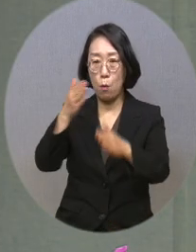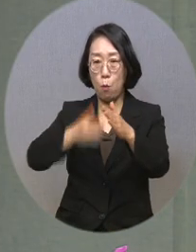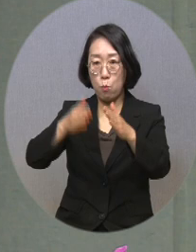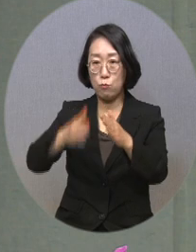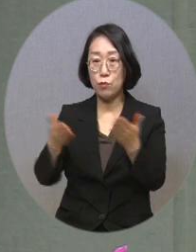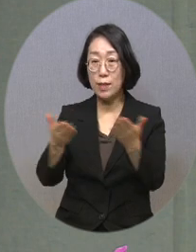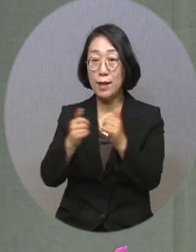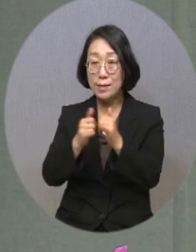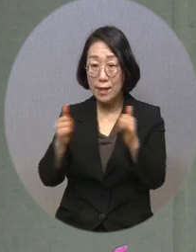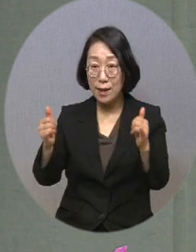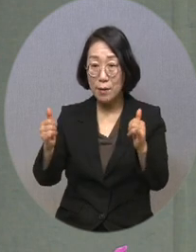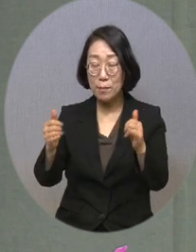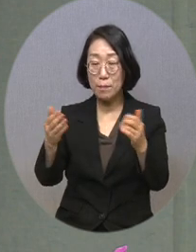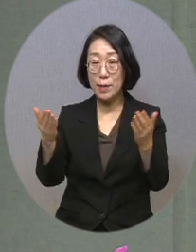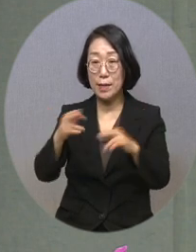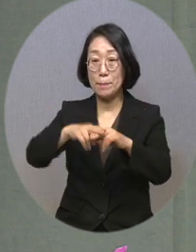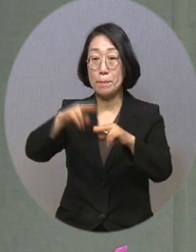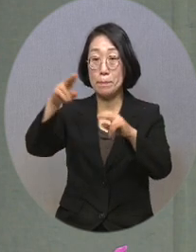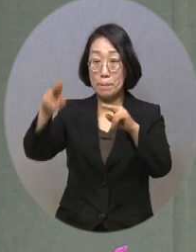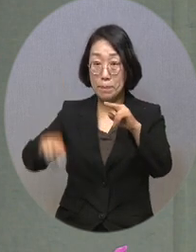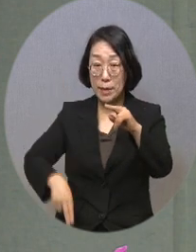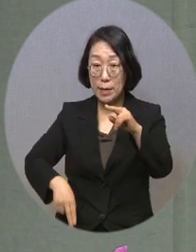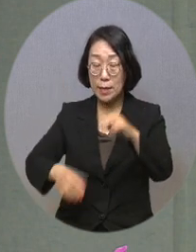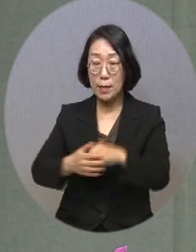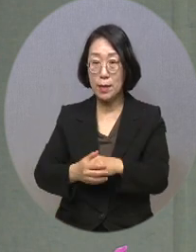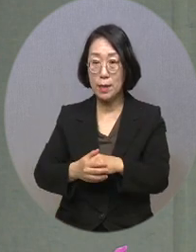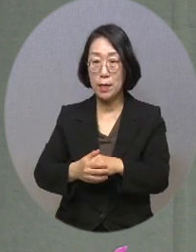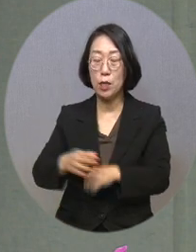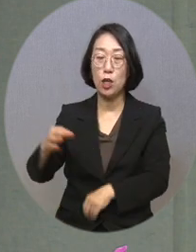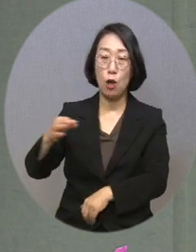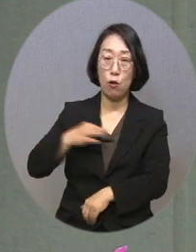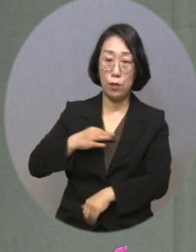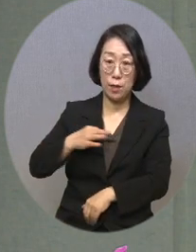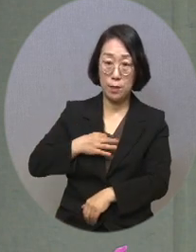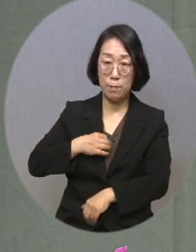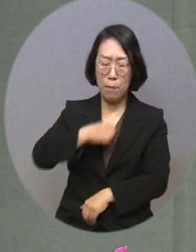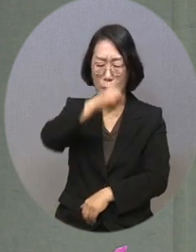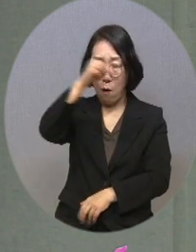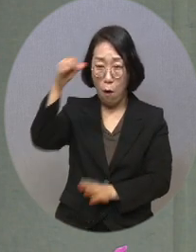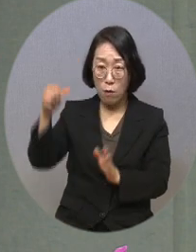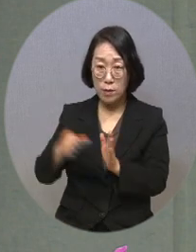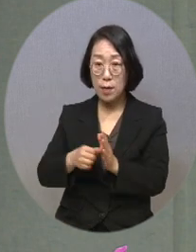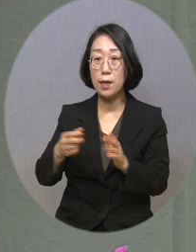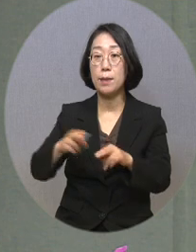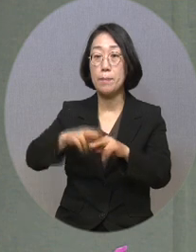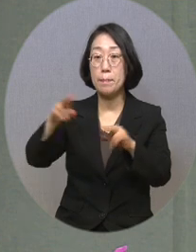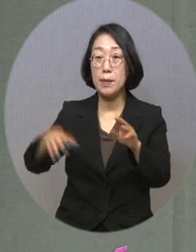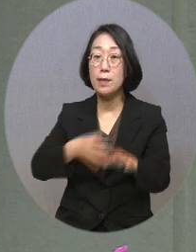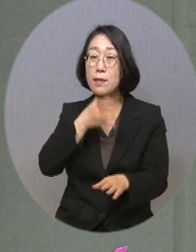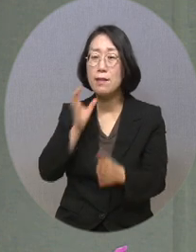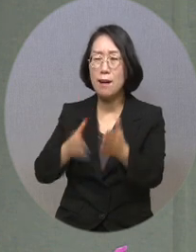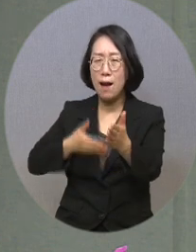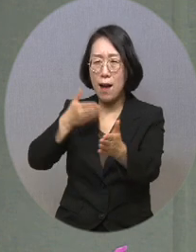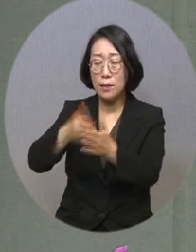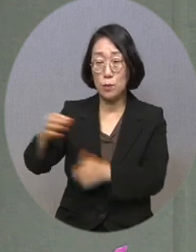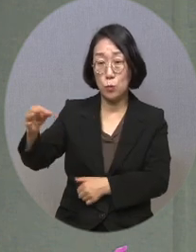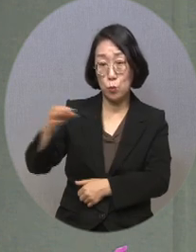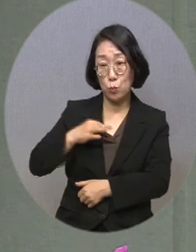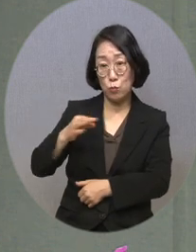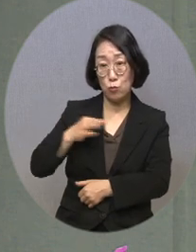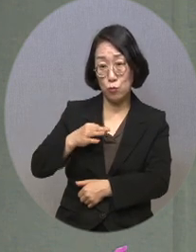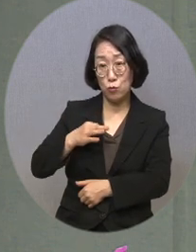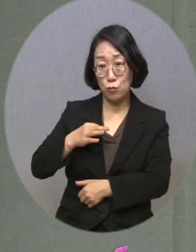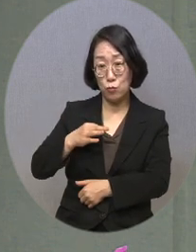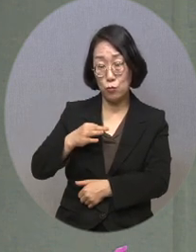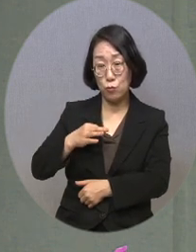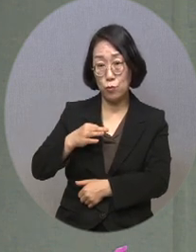공무원들은 국민연금이나 또는 종신연금 네. 이런 등등의 공무원 여러 가지 연금, 체계로